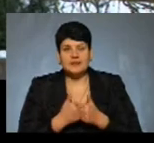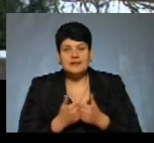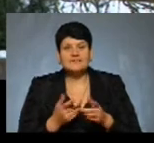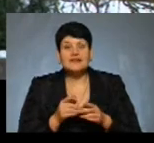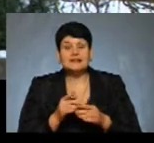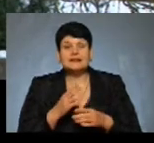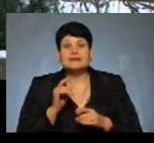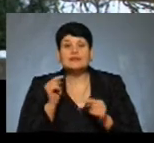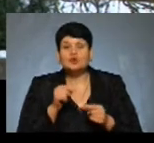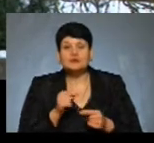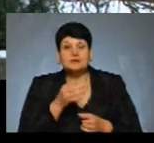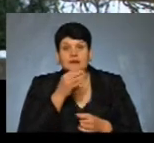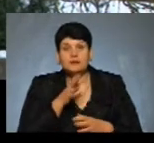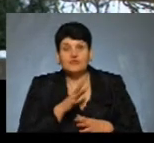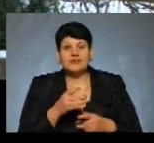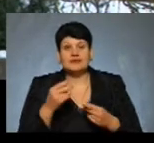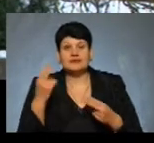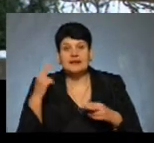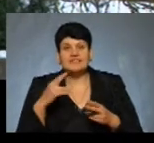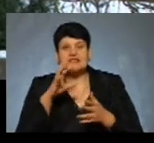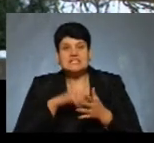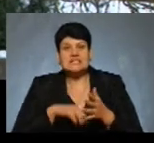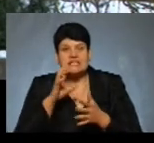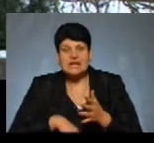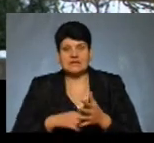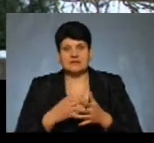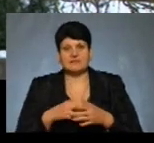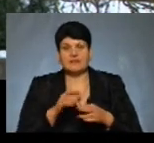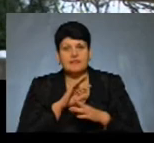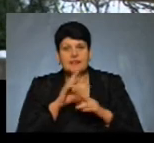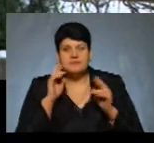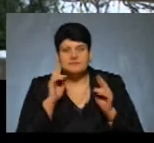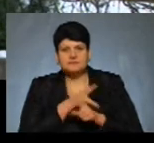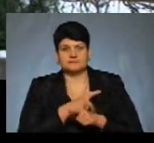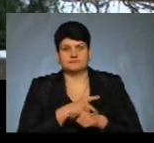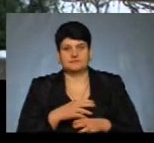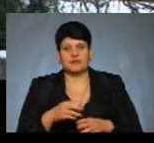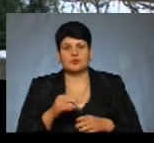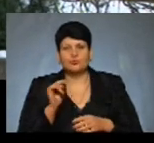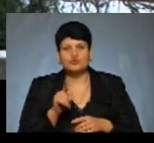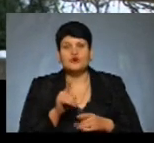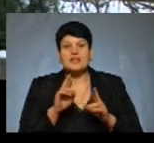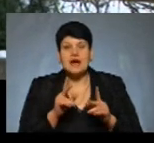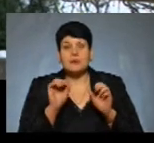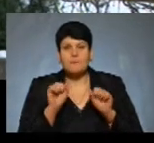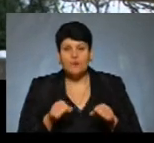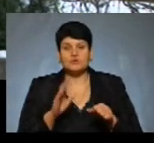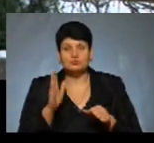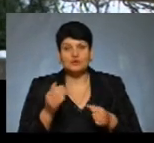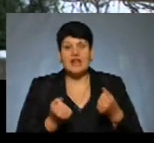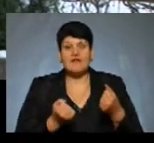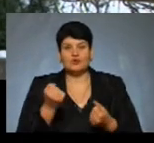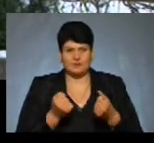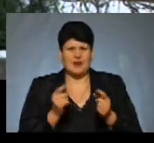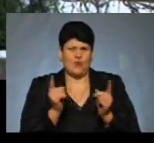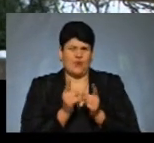що не влаштовує, він є дикий, він є здирницький, він не є адекватним. Тому що як може бути автомобіль, наприклад, я дам коротке таке